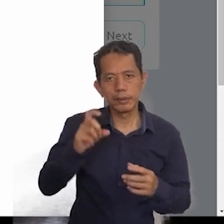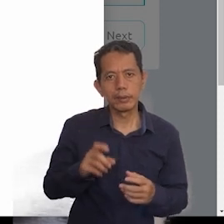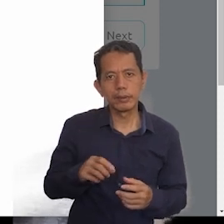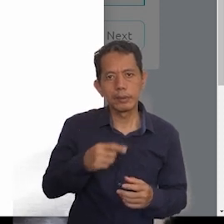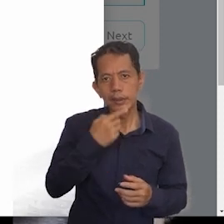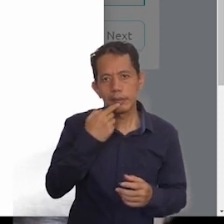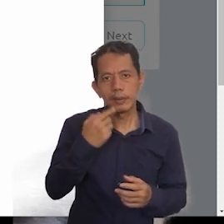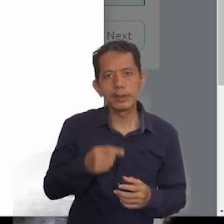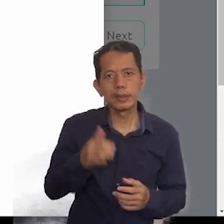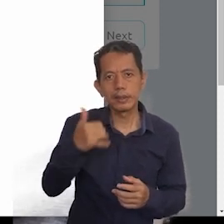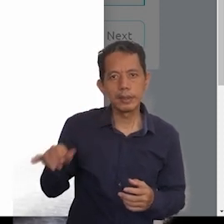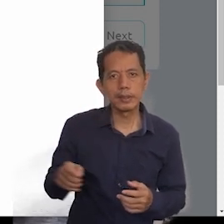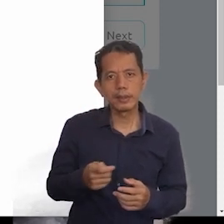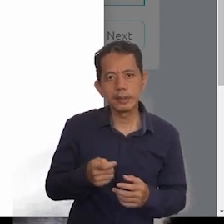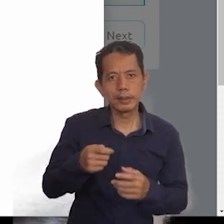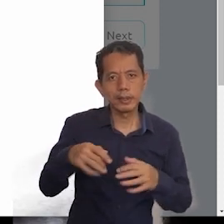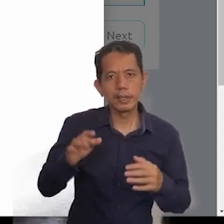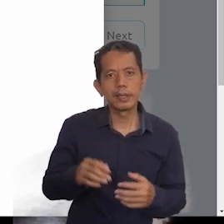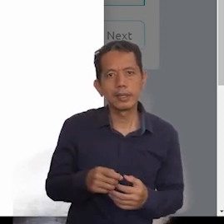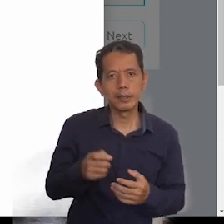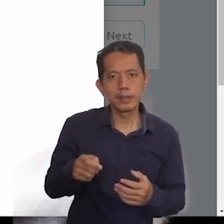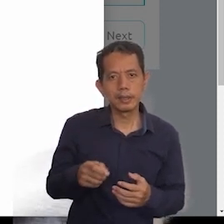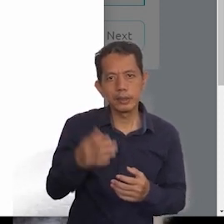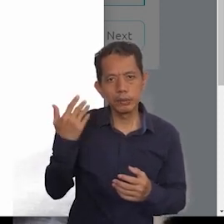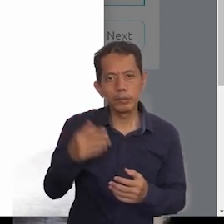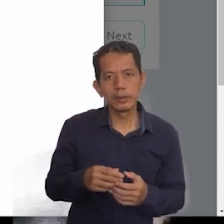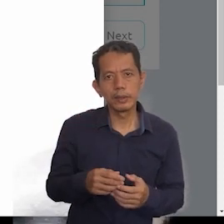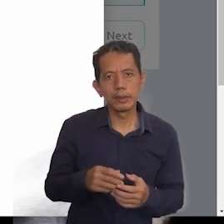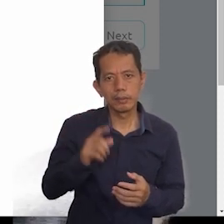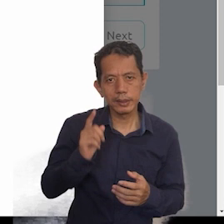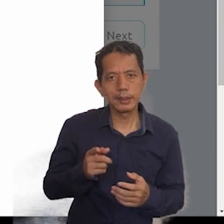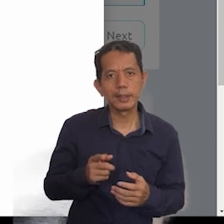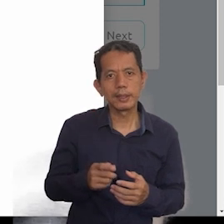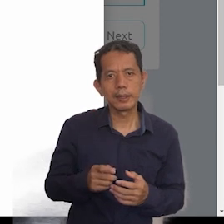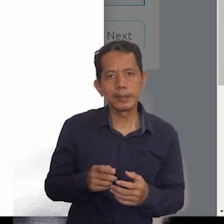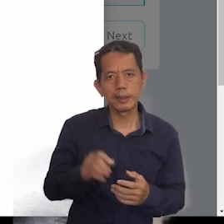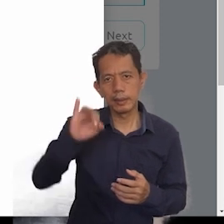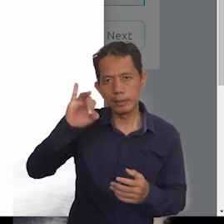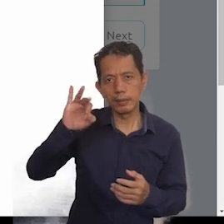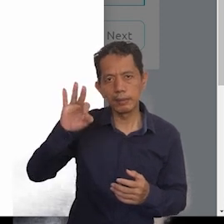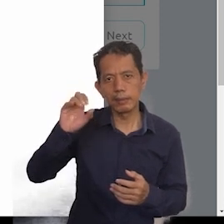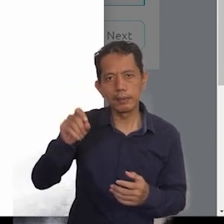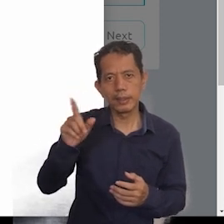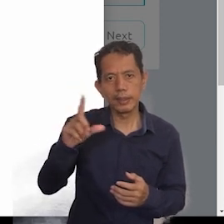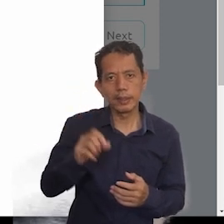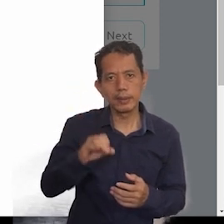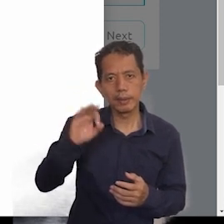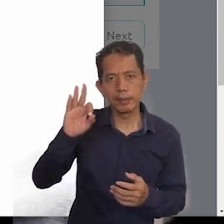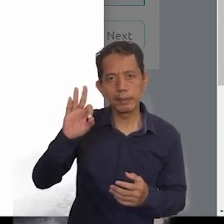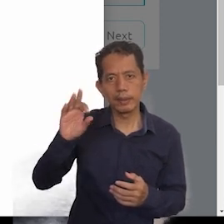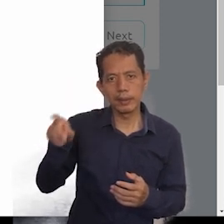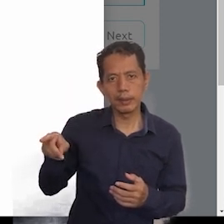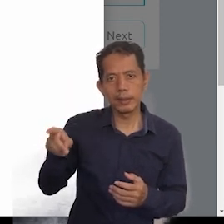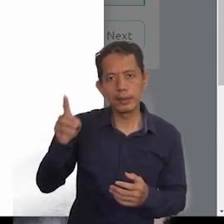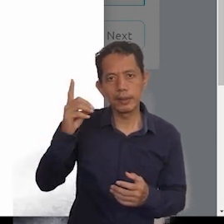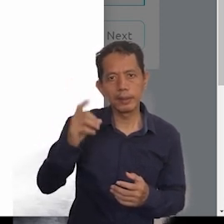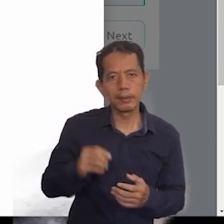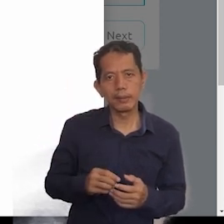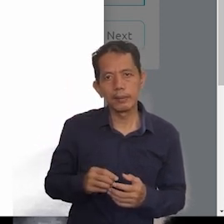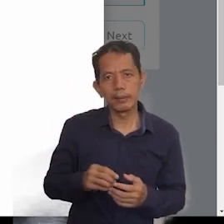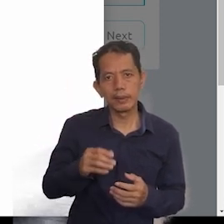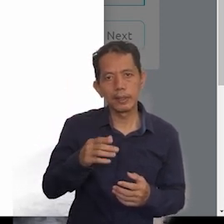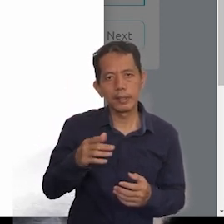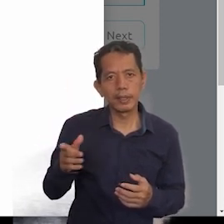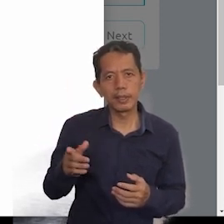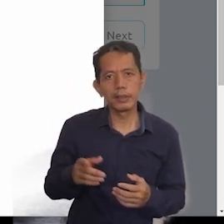merah yang telah disediakan sebelumnya. Pastikan file tersebut berbentuk PDF